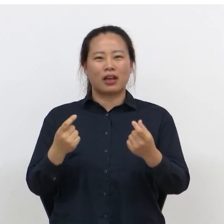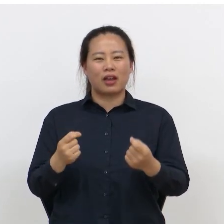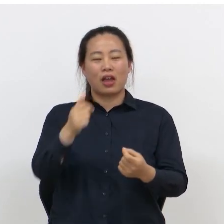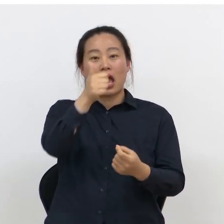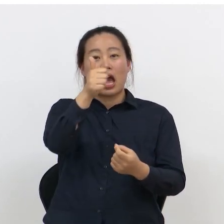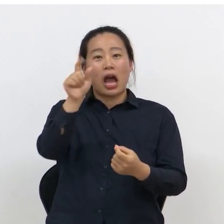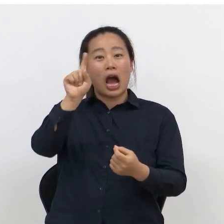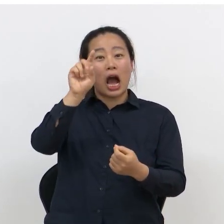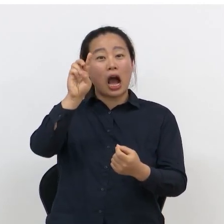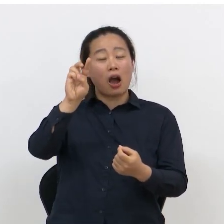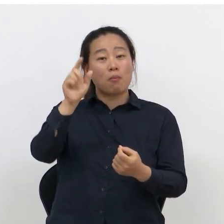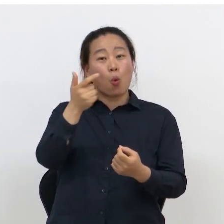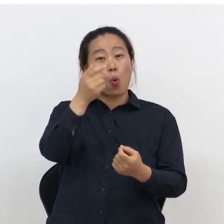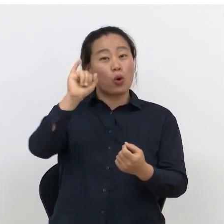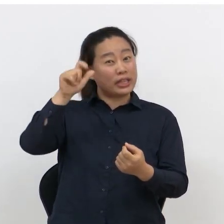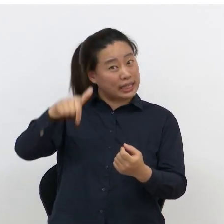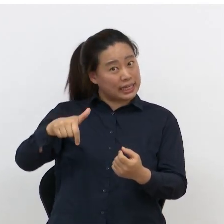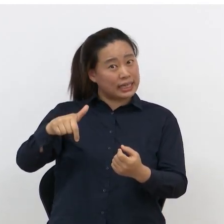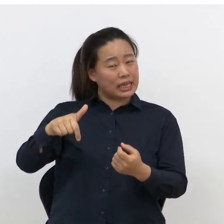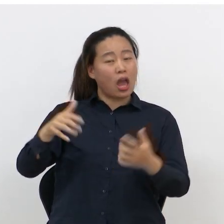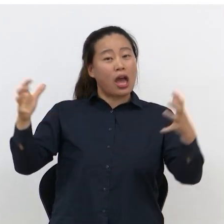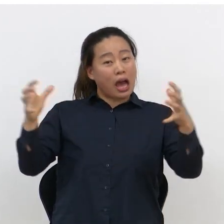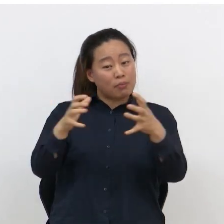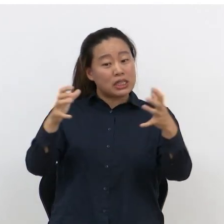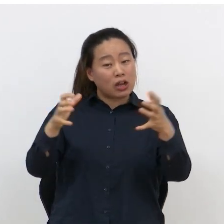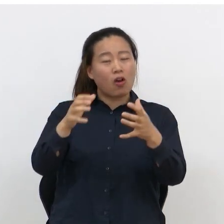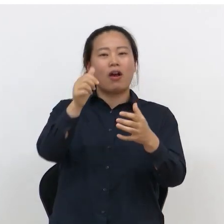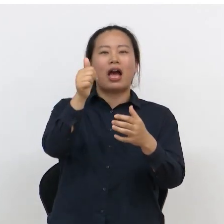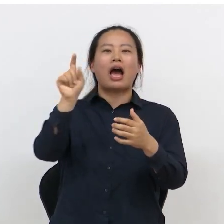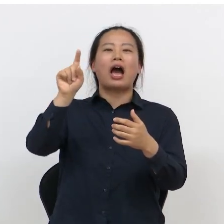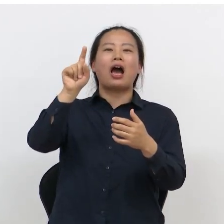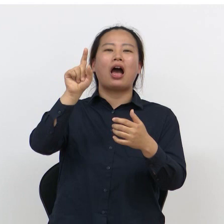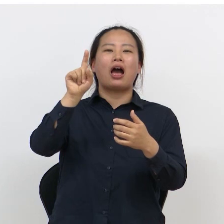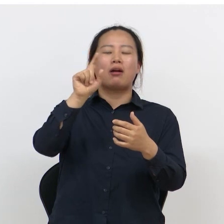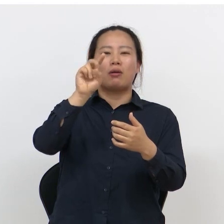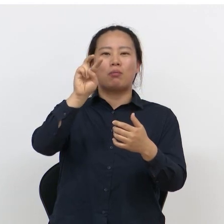하모닉 오버톤들을 다 합친 거를 하모닉스 이렇게 부르게 됩니다.